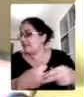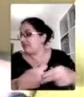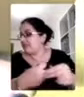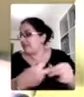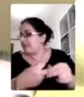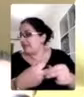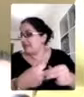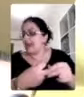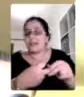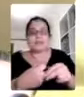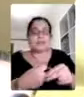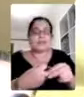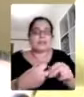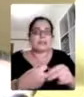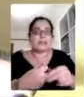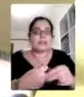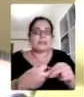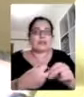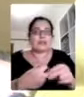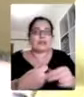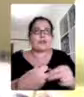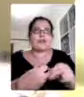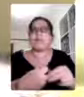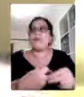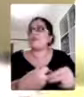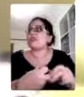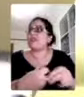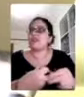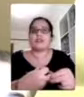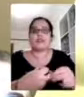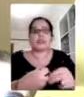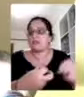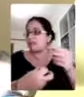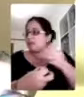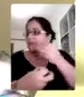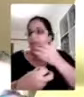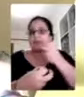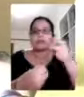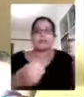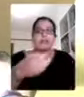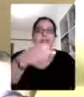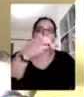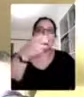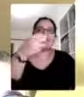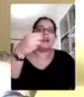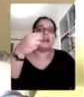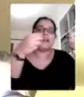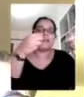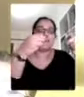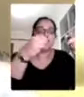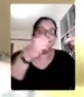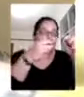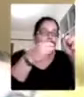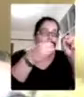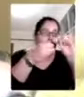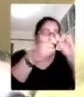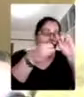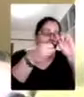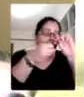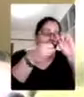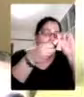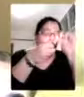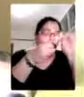diyeyim? Bir hafif böyle bir sosunu yapmamışlar da göndermişler. Bunun bir garip bir sosu vardır ya.